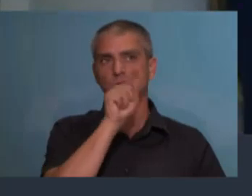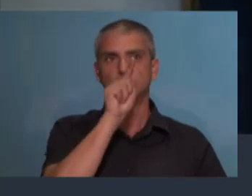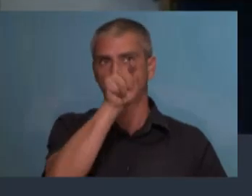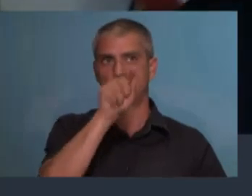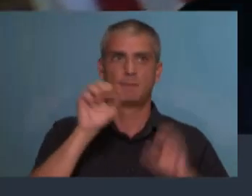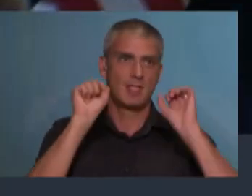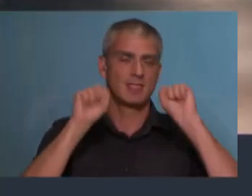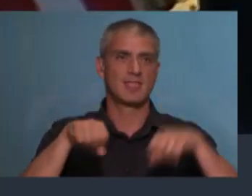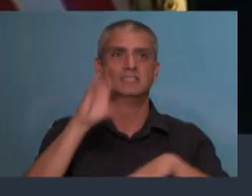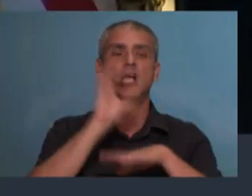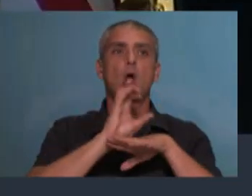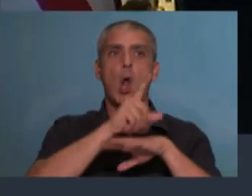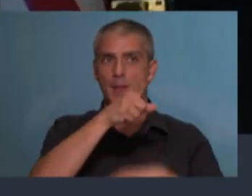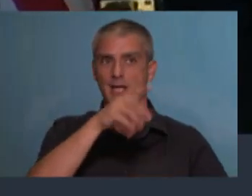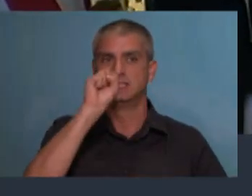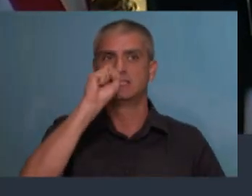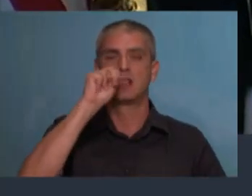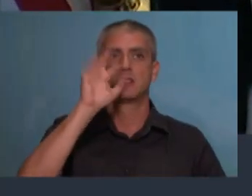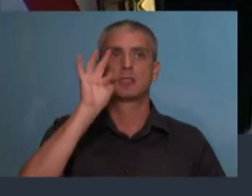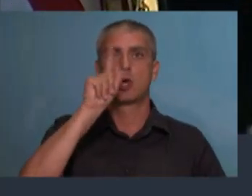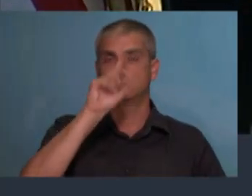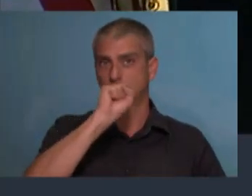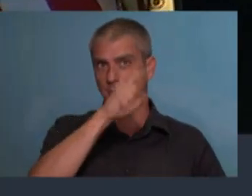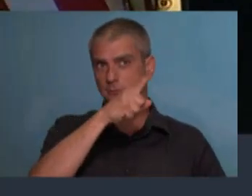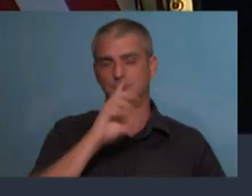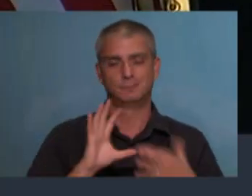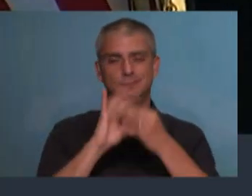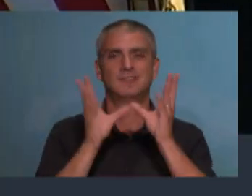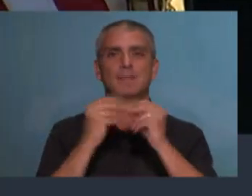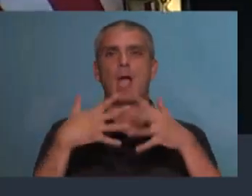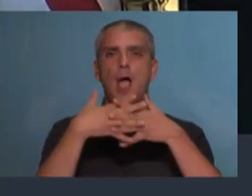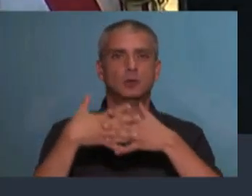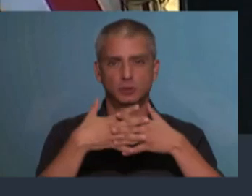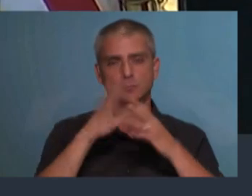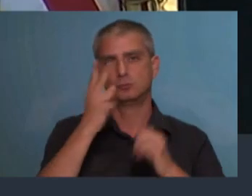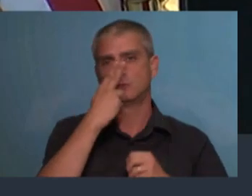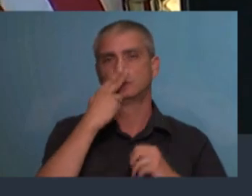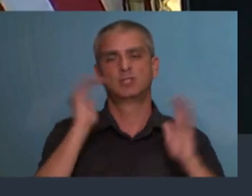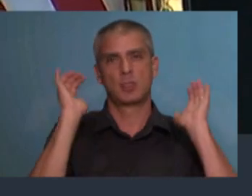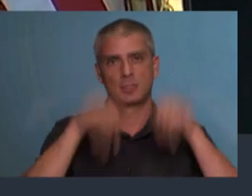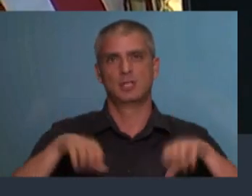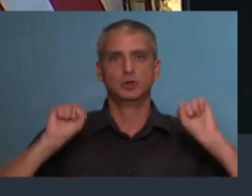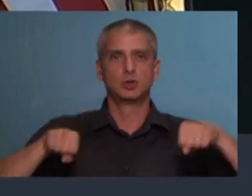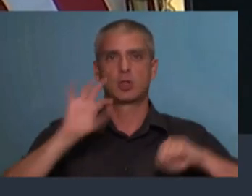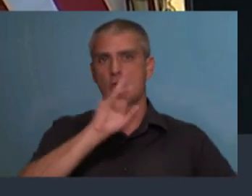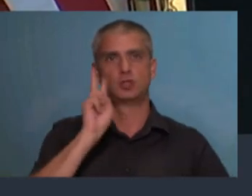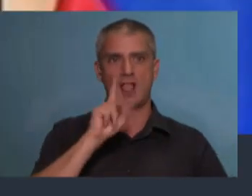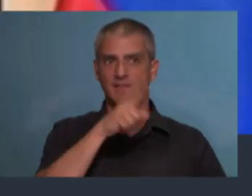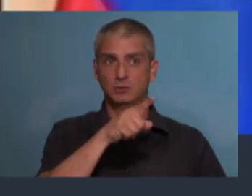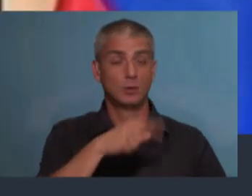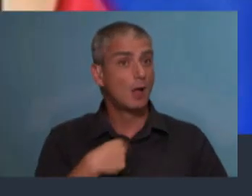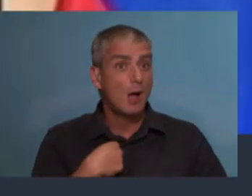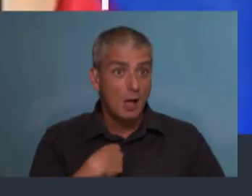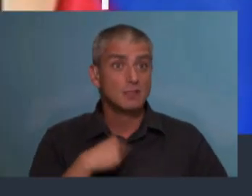נשיא קולומביה לשעבר סנטוס, שלכאורה חבר לארצות הברית כדי להפיל את שלטונו בוונצואלה. Espero